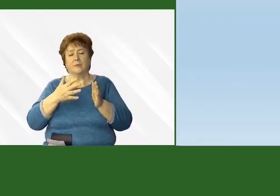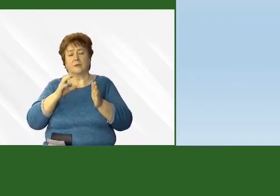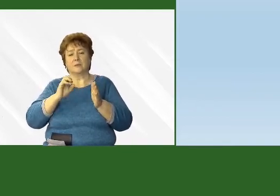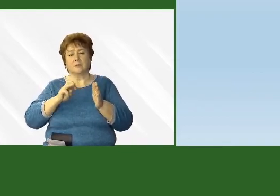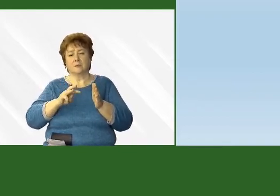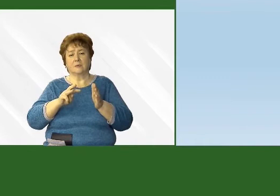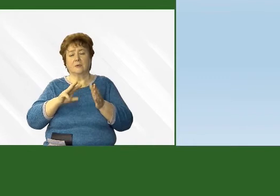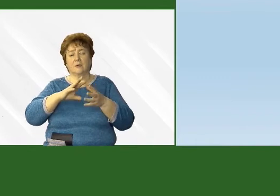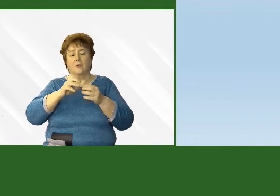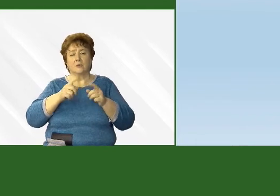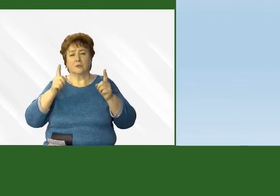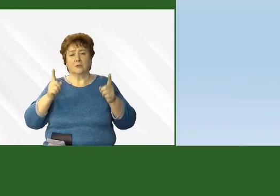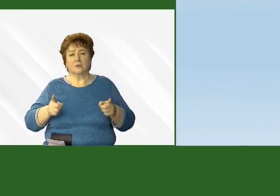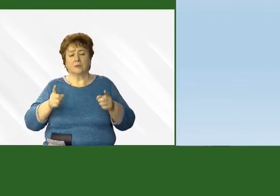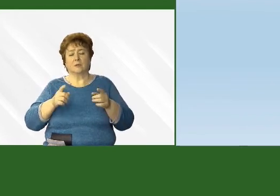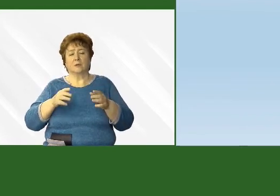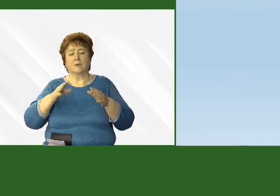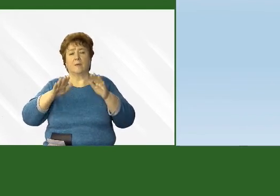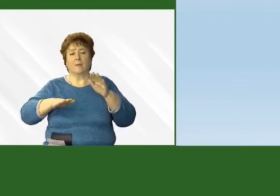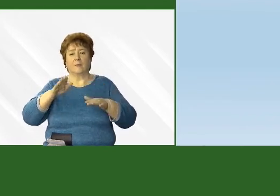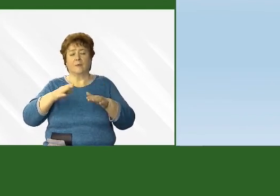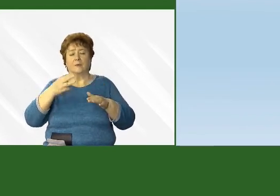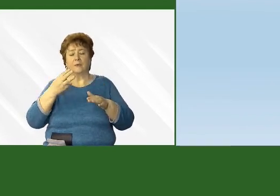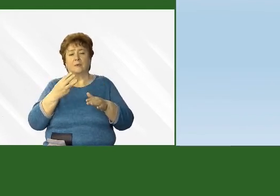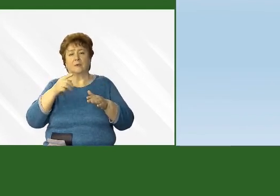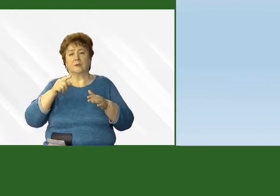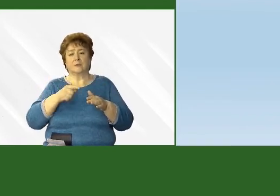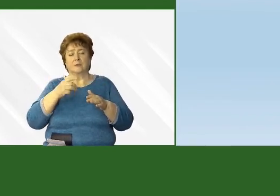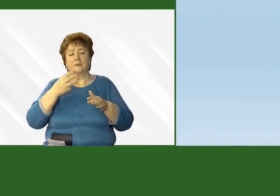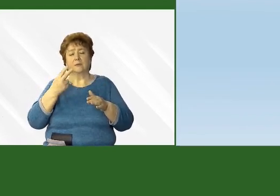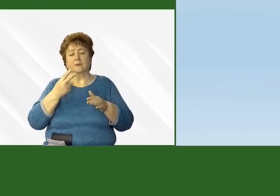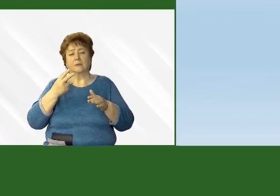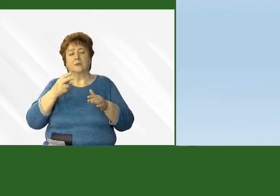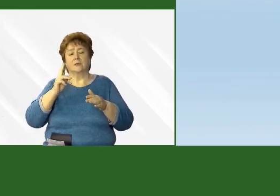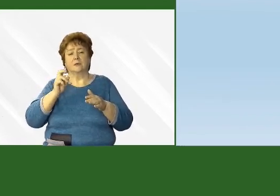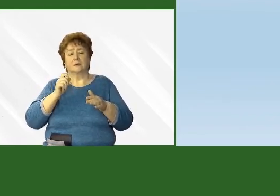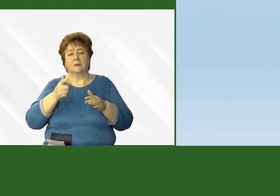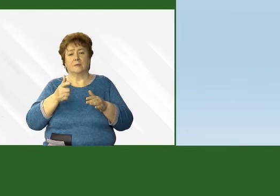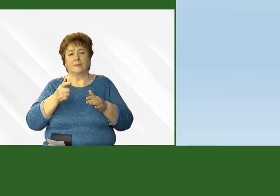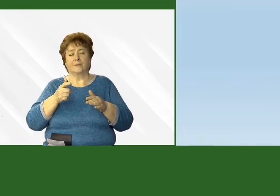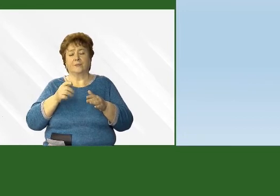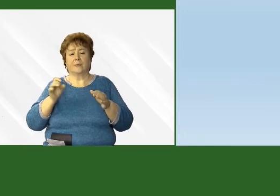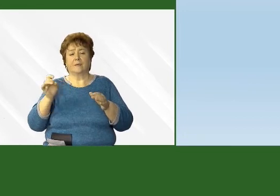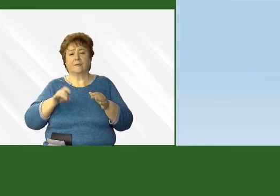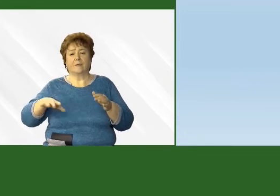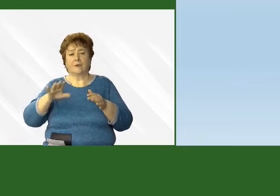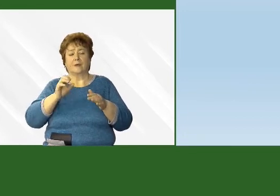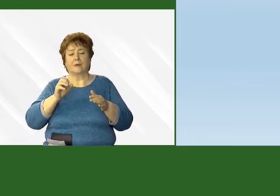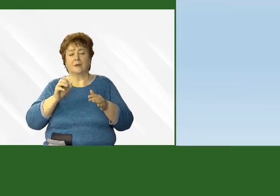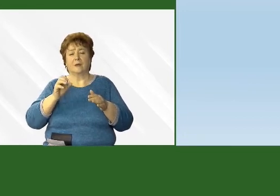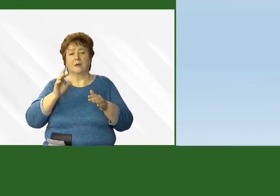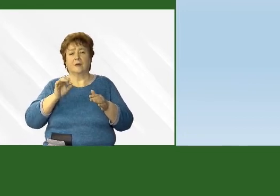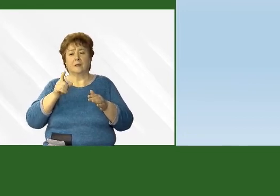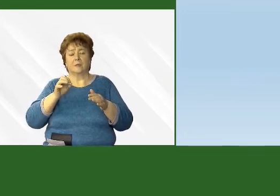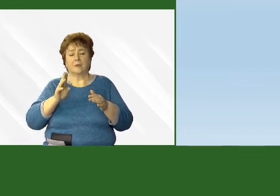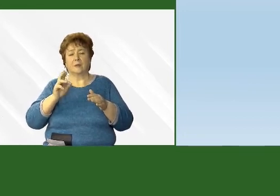69,5 сантиметра общей длины при массе 3,2 килограмма. В районе архипелага